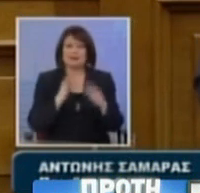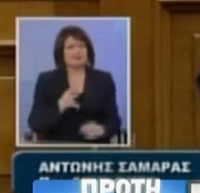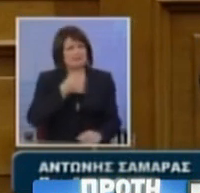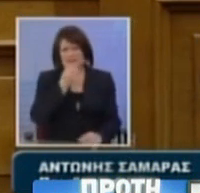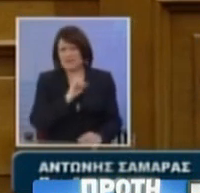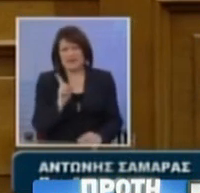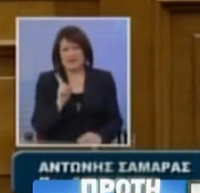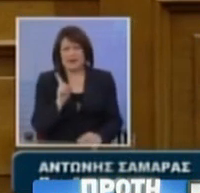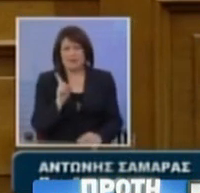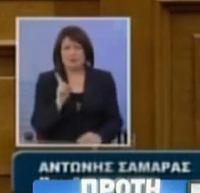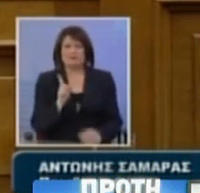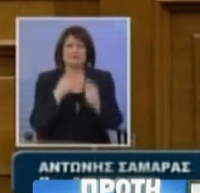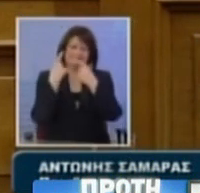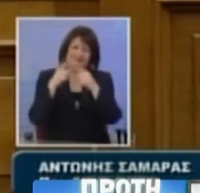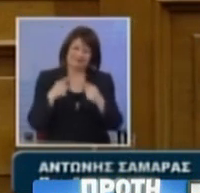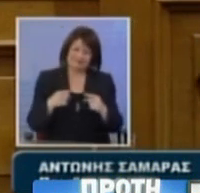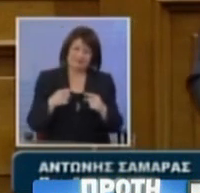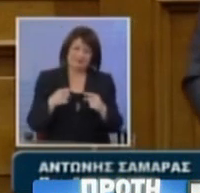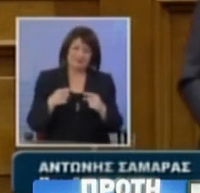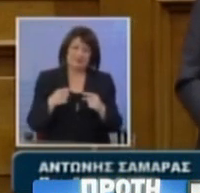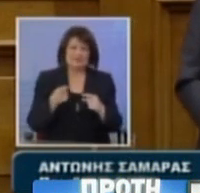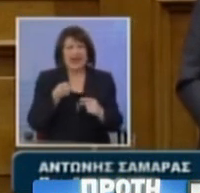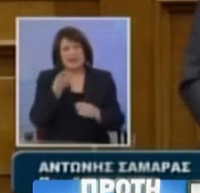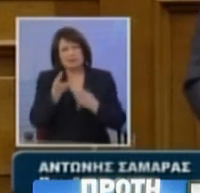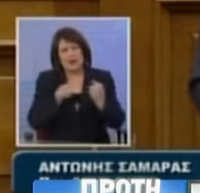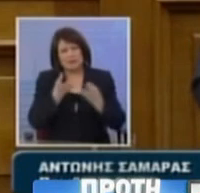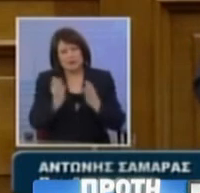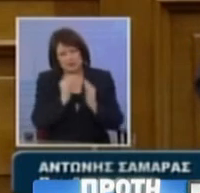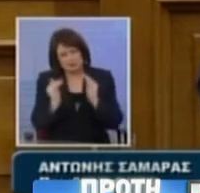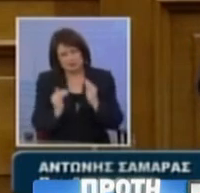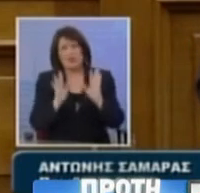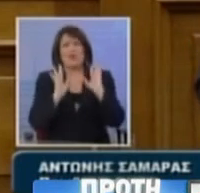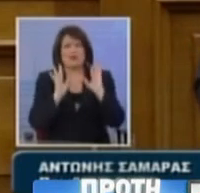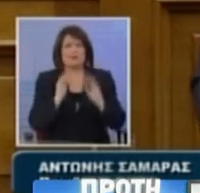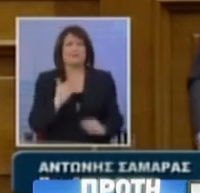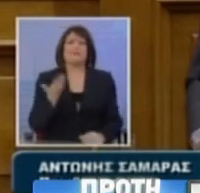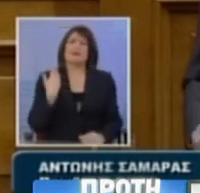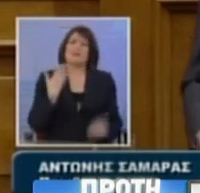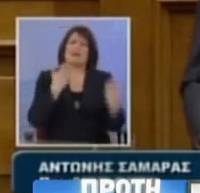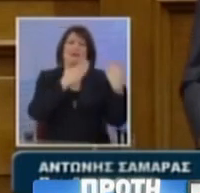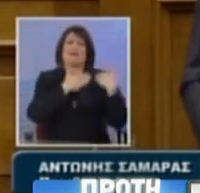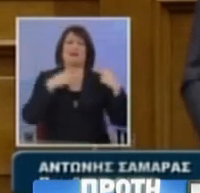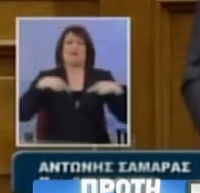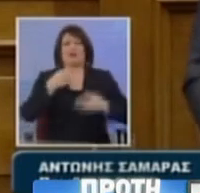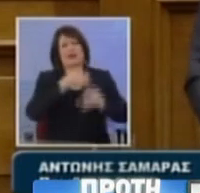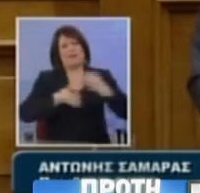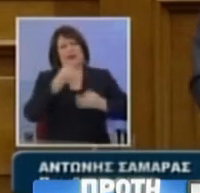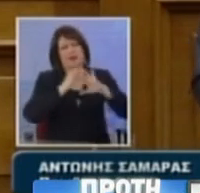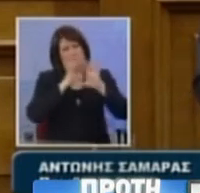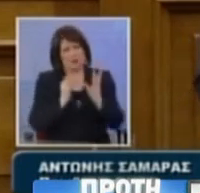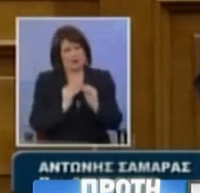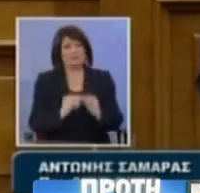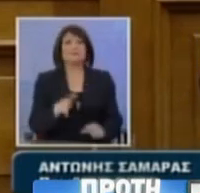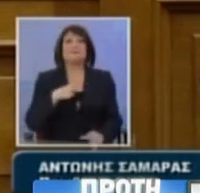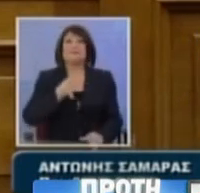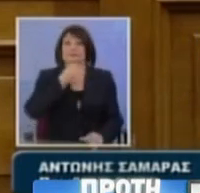οι προφυλακισμένοι βουλευτές της Χρυσής Αυγής ο κύριος Μιχαλολιάκος Παπάς και Λαγός για τις μεγάλες ανατροπές που έγιναν